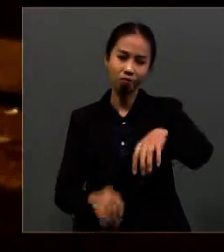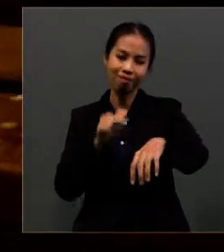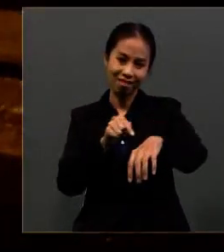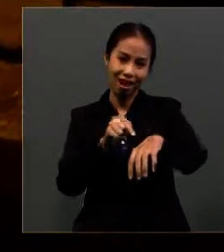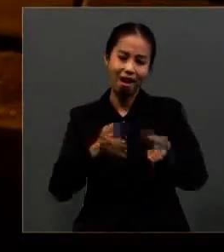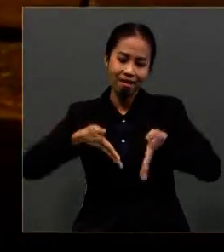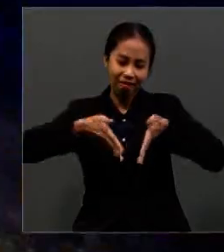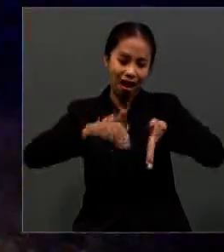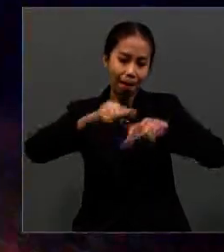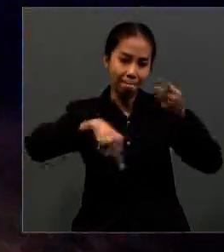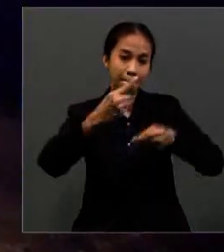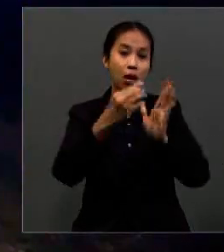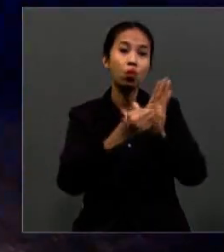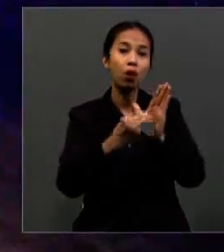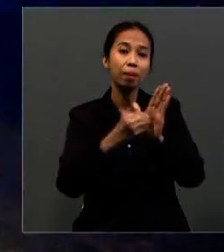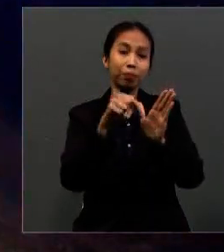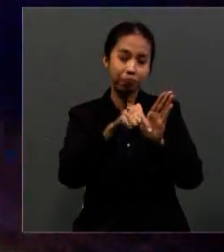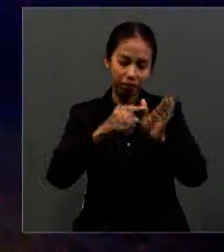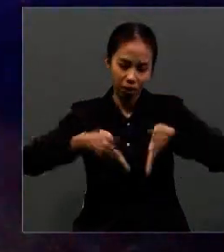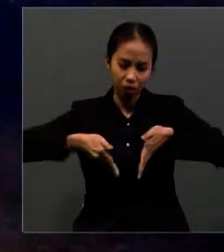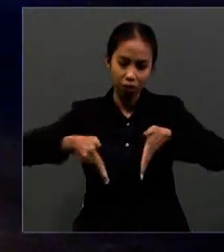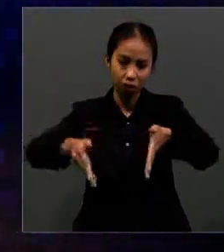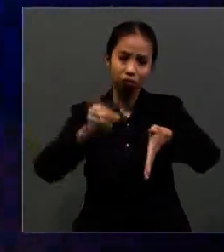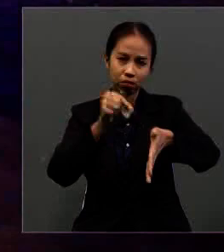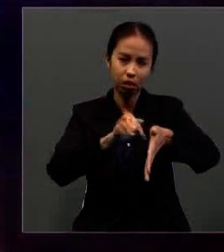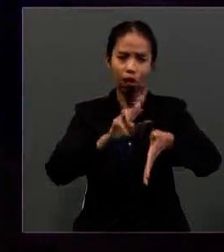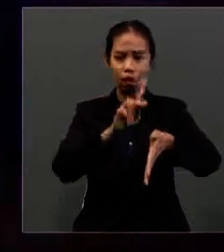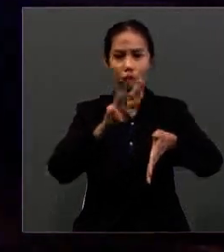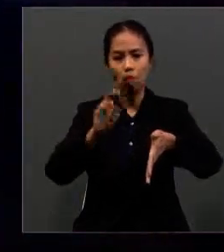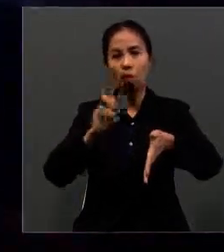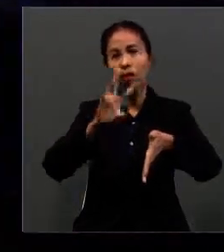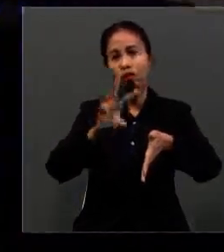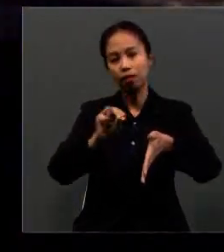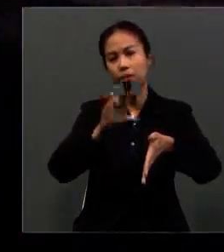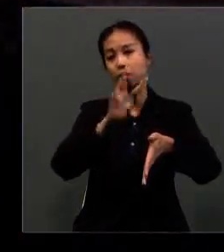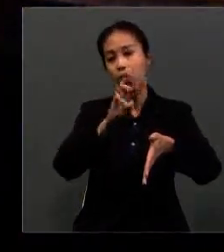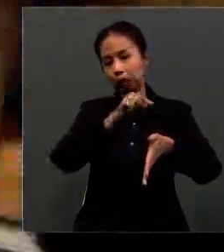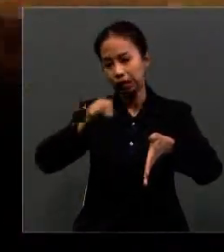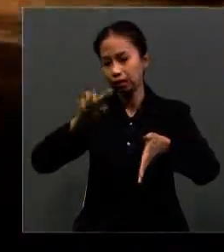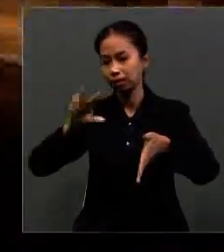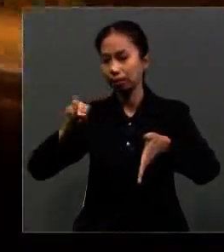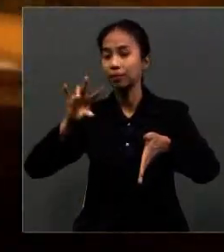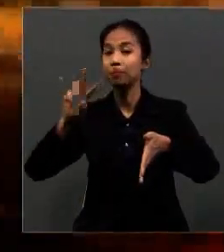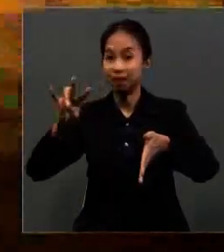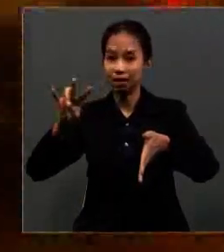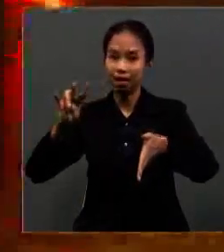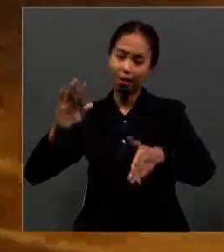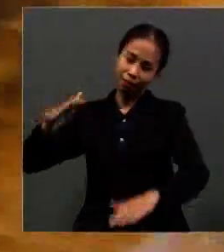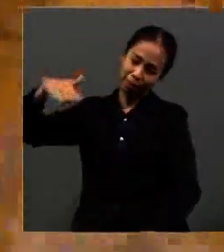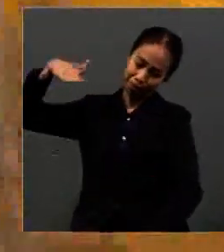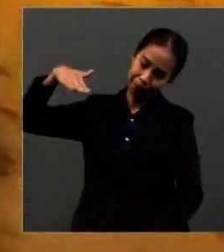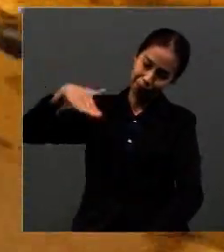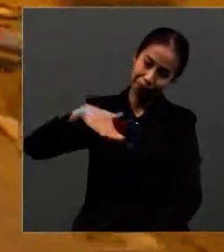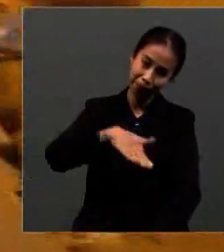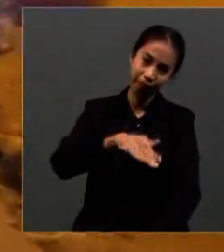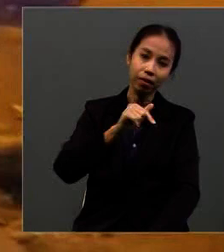เข้ากรุงเทพเป็นจุดอยู่ในช่วงถนนมิตรภาพกิโลเมตรที่36ถึง37เป็นแบบทางลาดครับเ